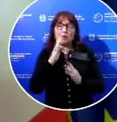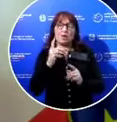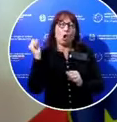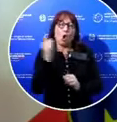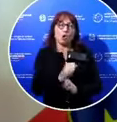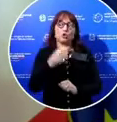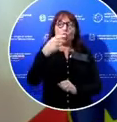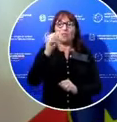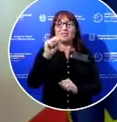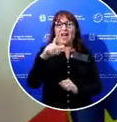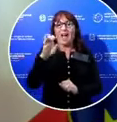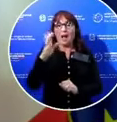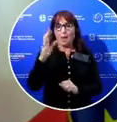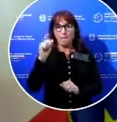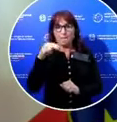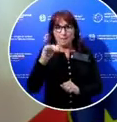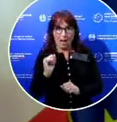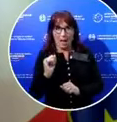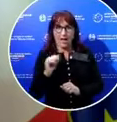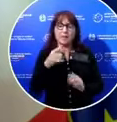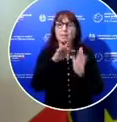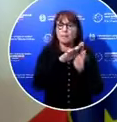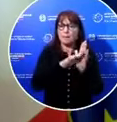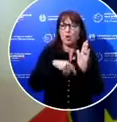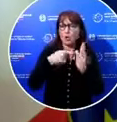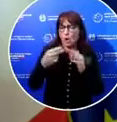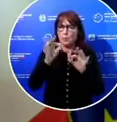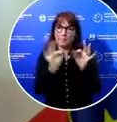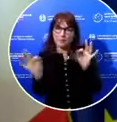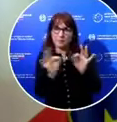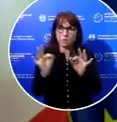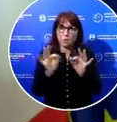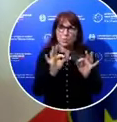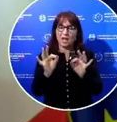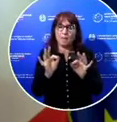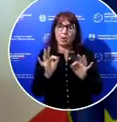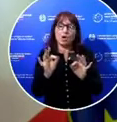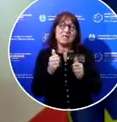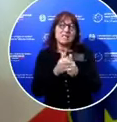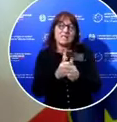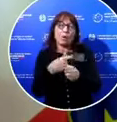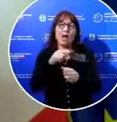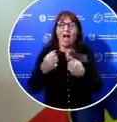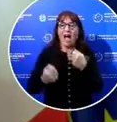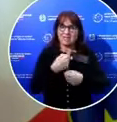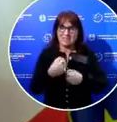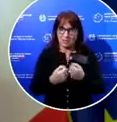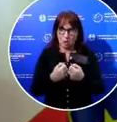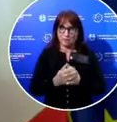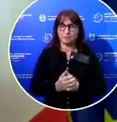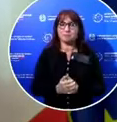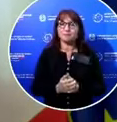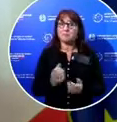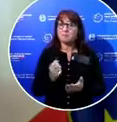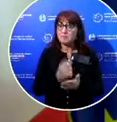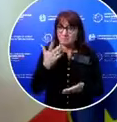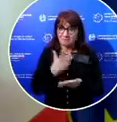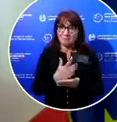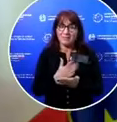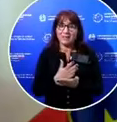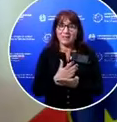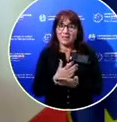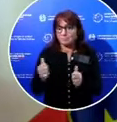talebani, parametri che misureremo sulla base delle loro azioni e non delle loro dichiarazioni. Tra le priorità attuali,